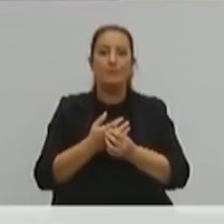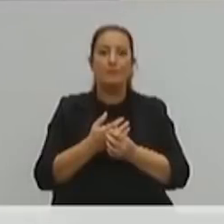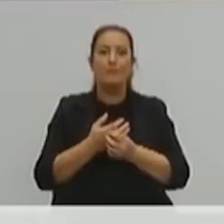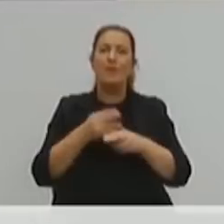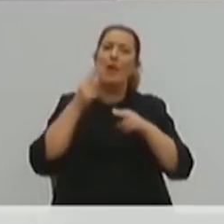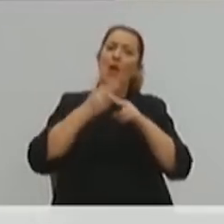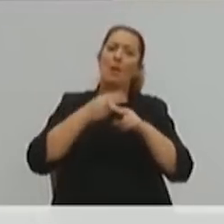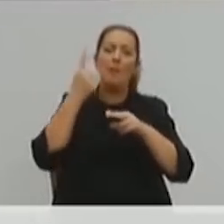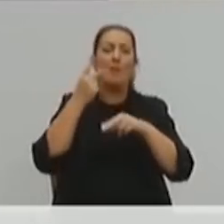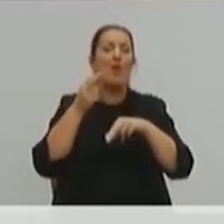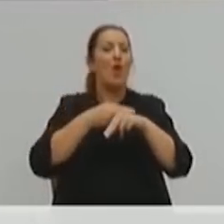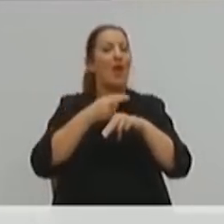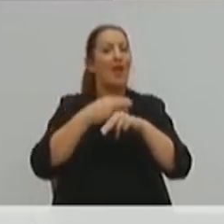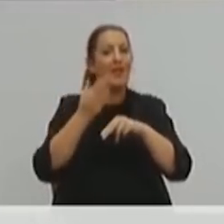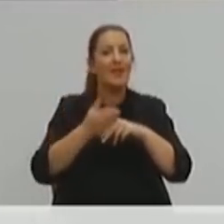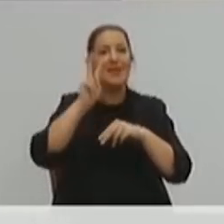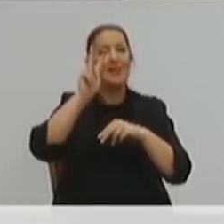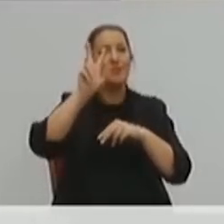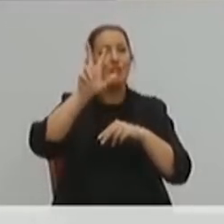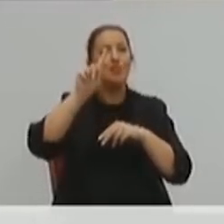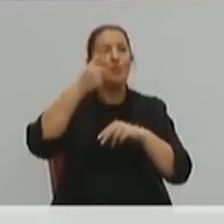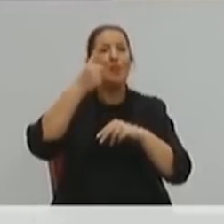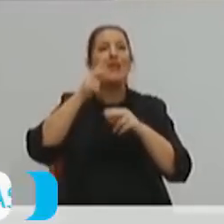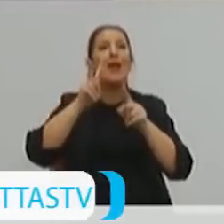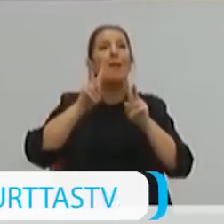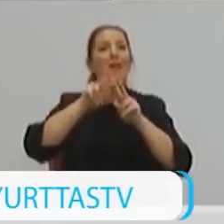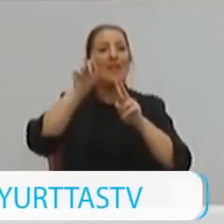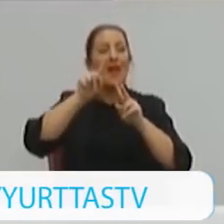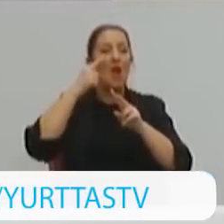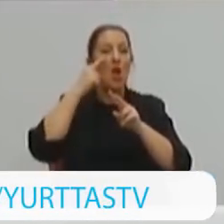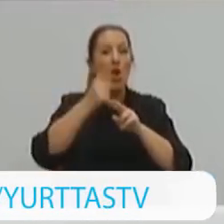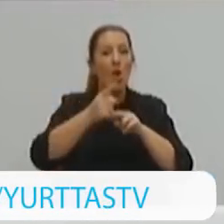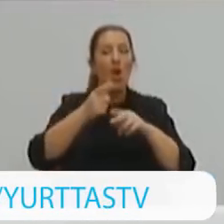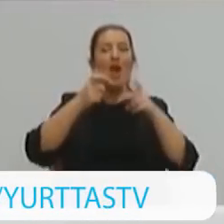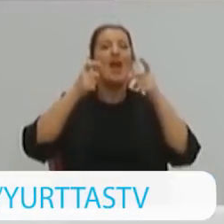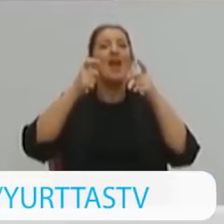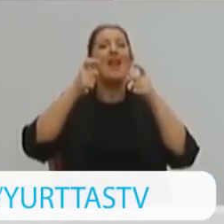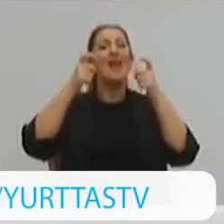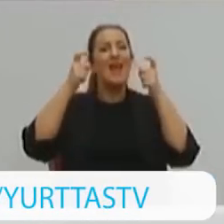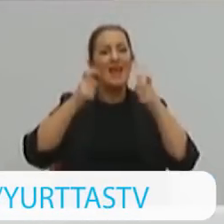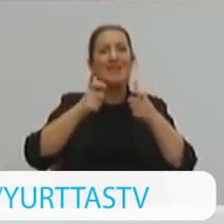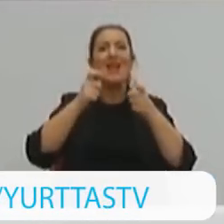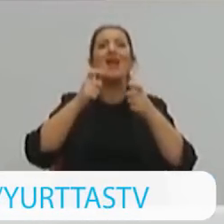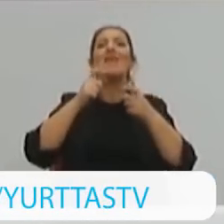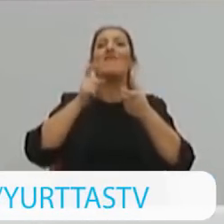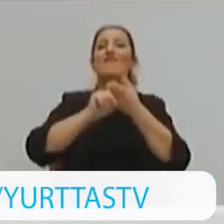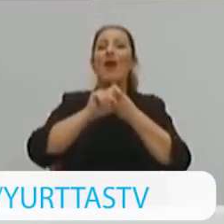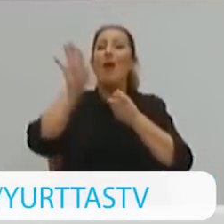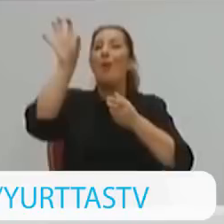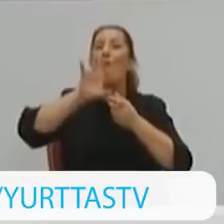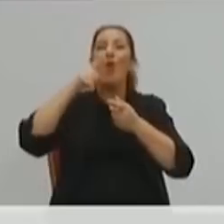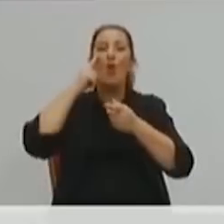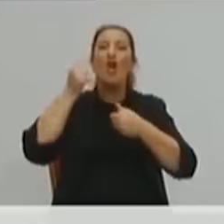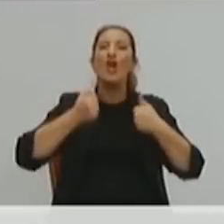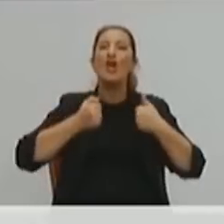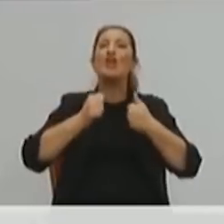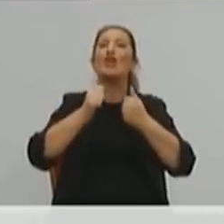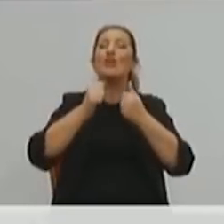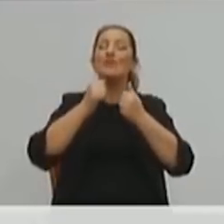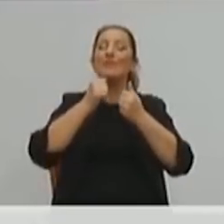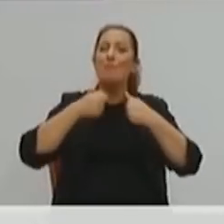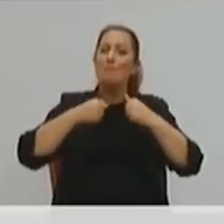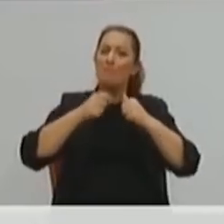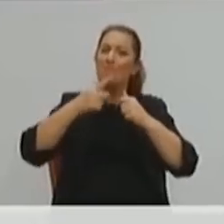Hemen bir örnek. 23 bin metrekarelik kentsel ve bölgesel yeşil ve spor alanı deprem toprağı alanı